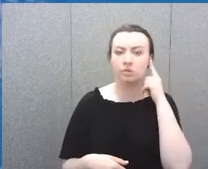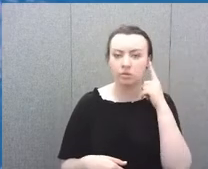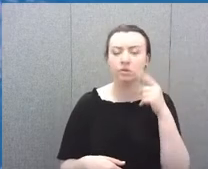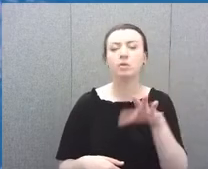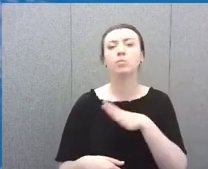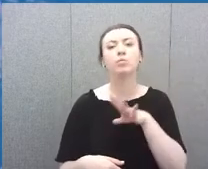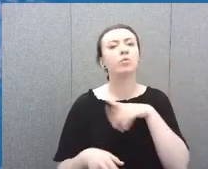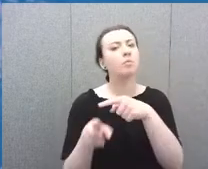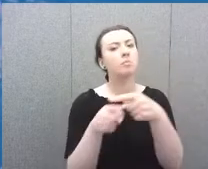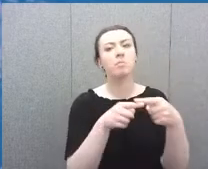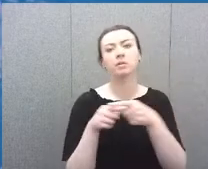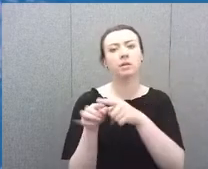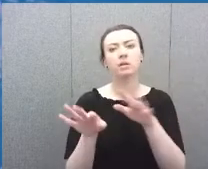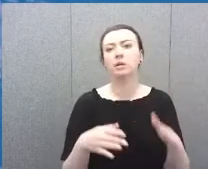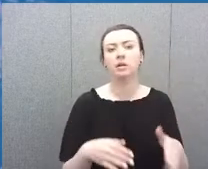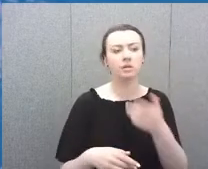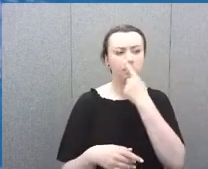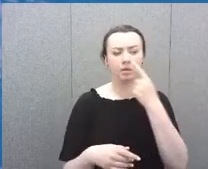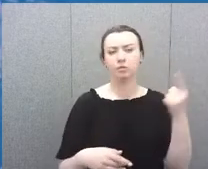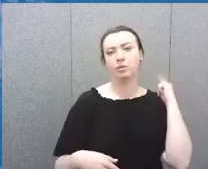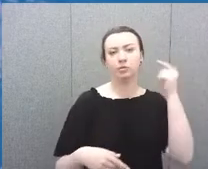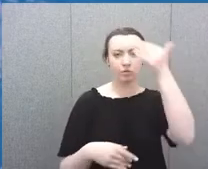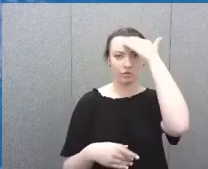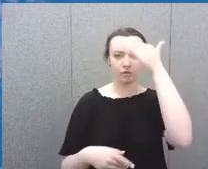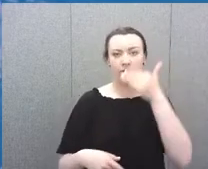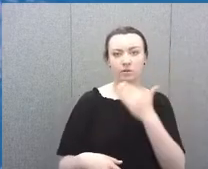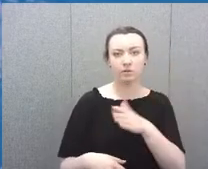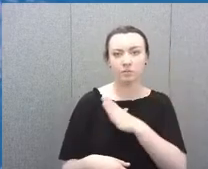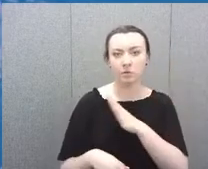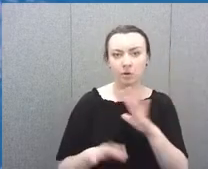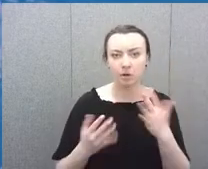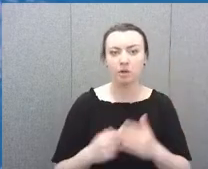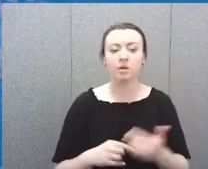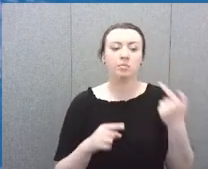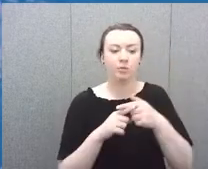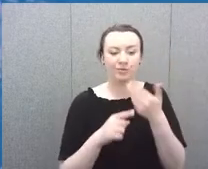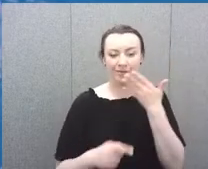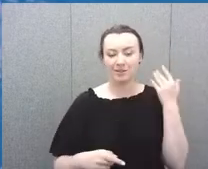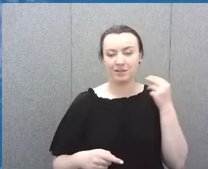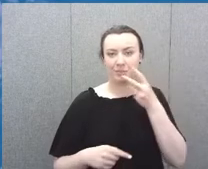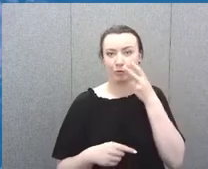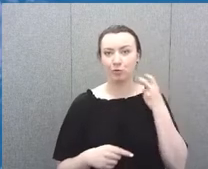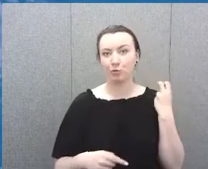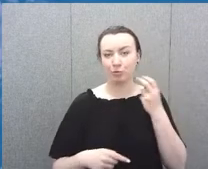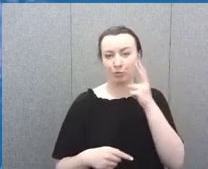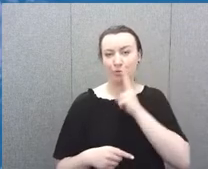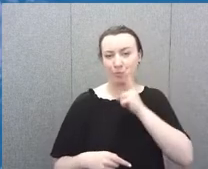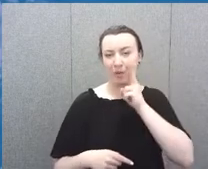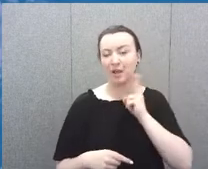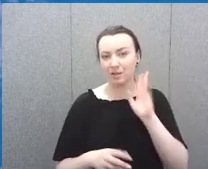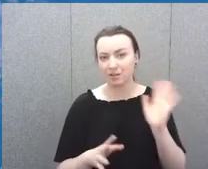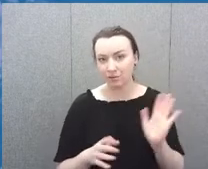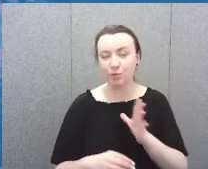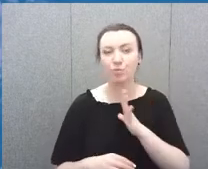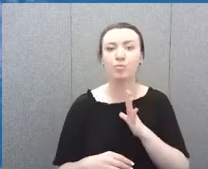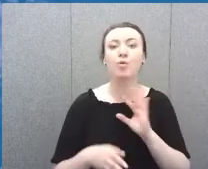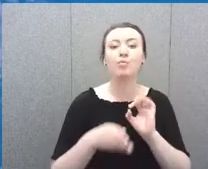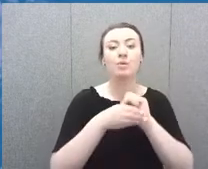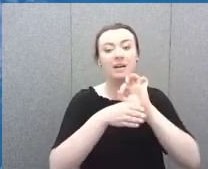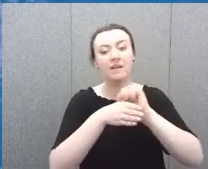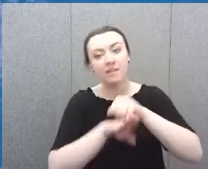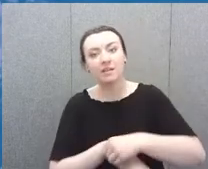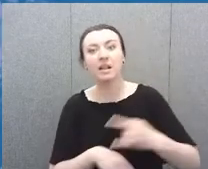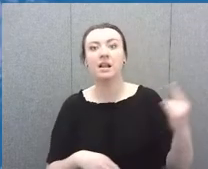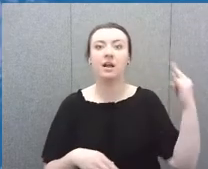очень популярной, скажем так, или она была в средствах массовой информации в прошлом году после выборов и сейчас после